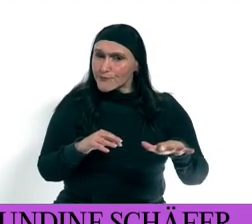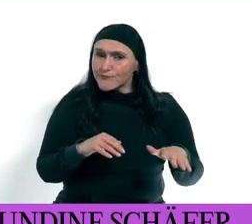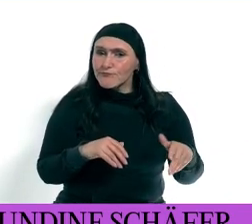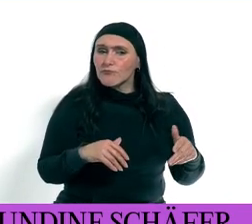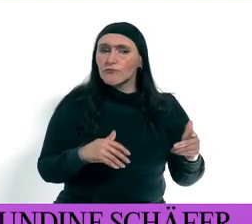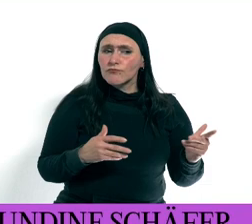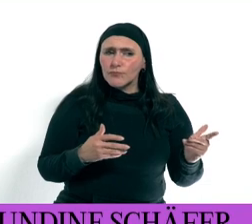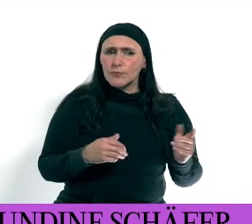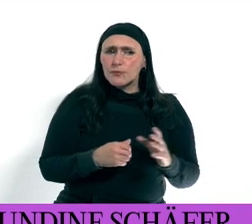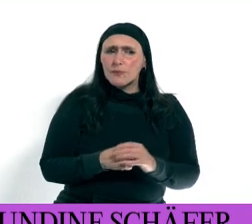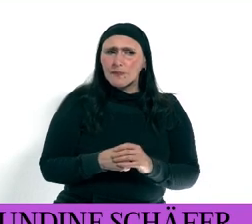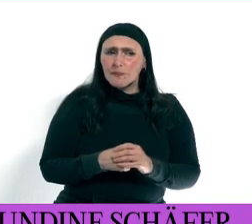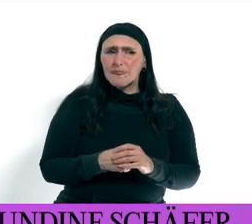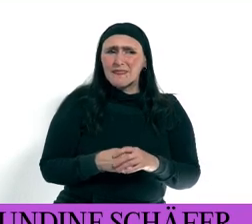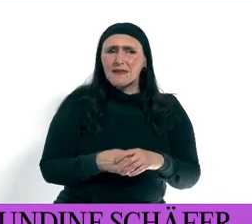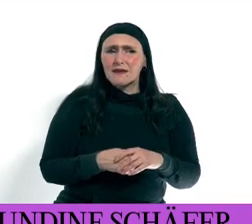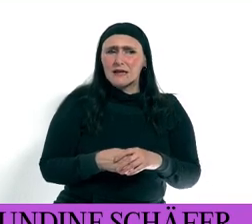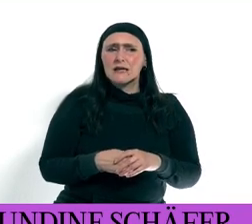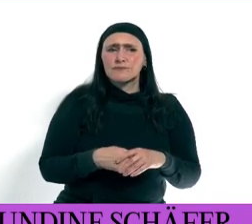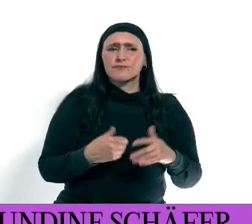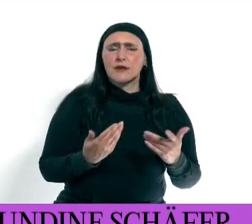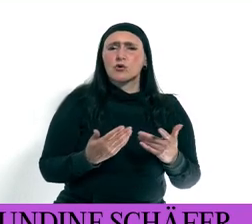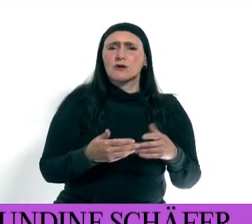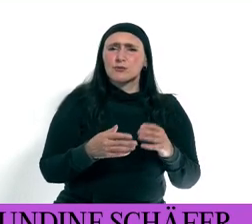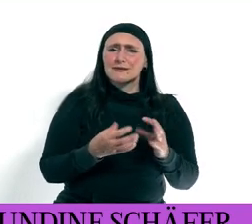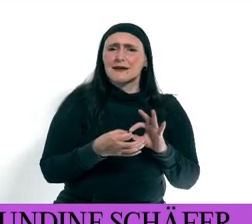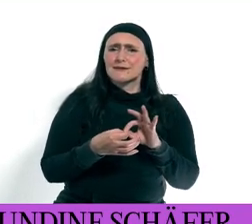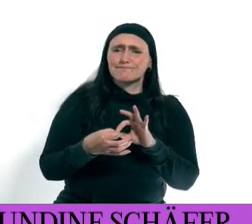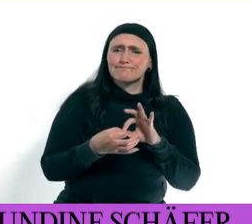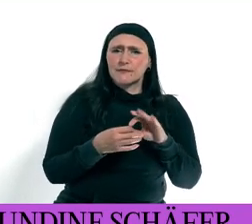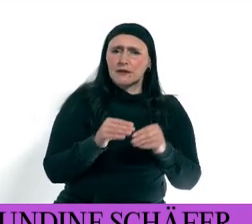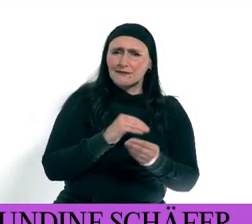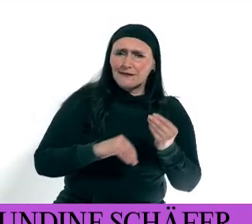the villages, wenn man in Bangladesch in die Dörfer fährt,